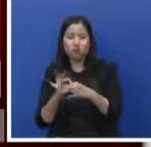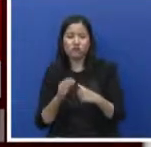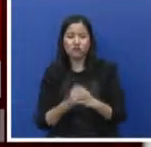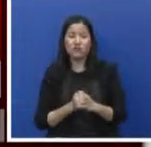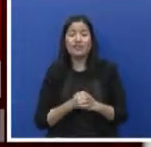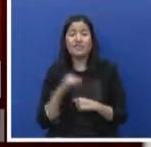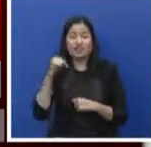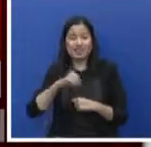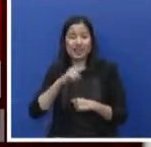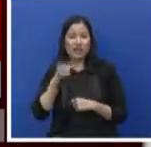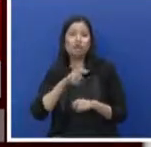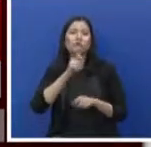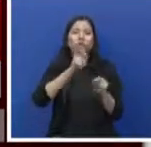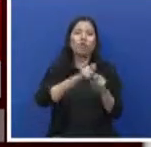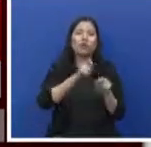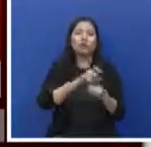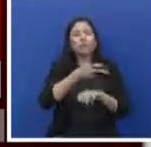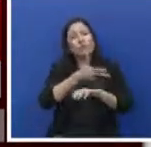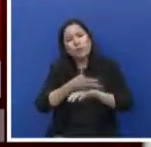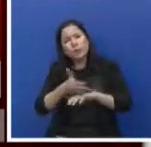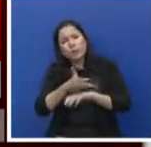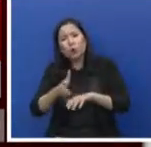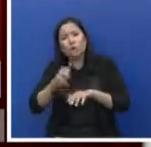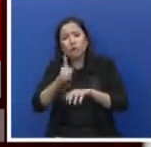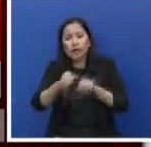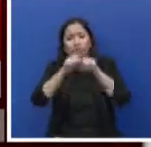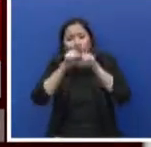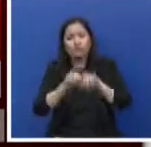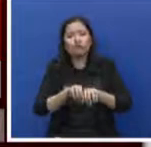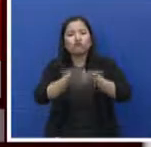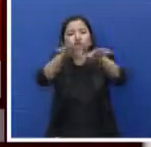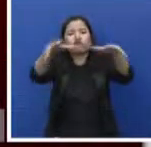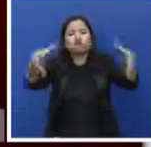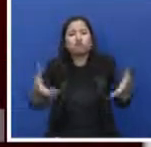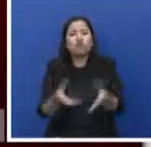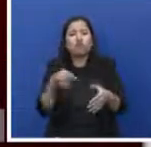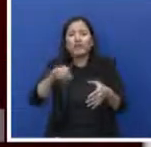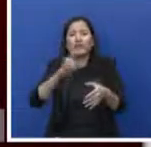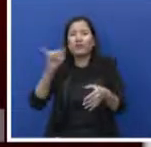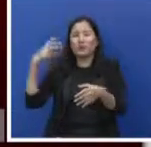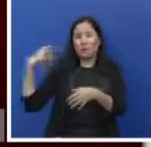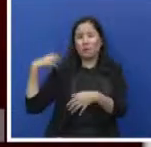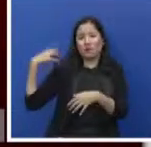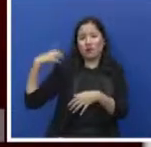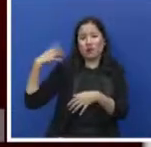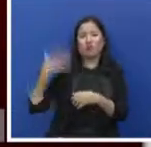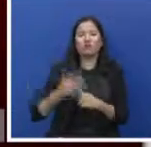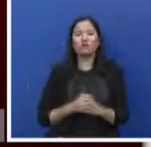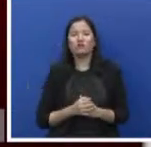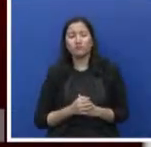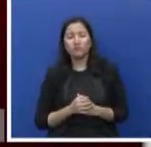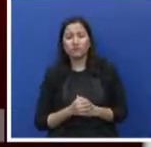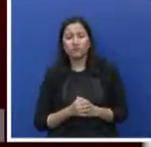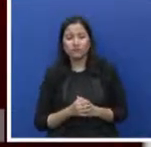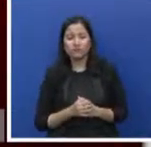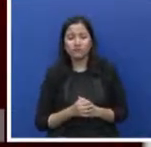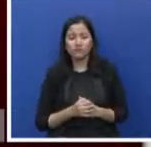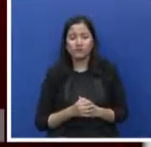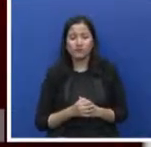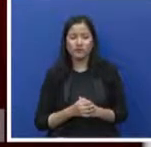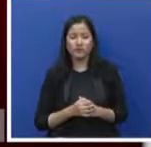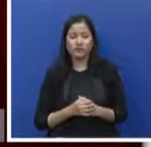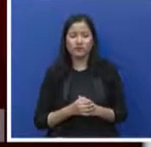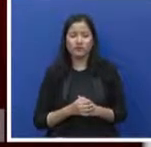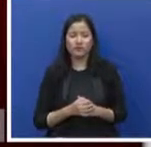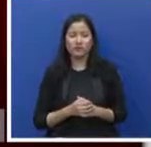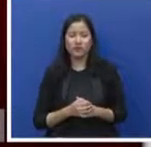kita jadikan video yang bisa menyebar lebih banyak daripada videonya si drive-thru di Amerika yang di Colorado